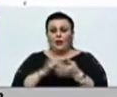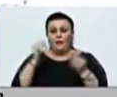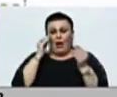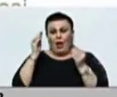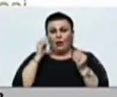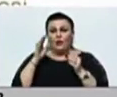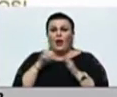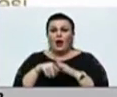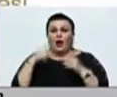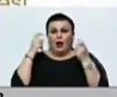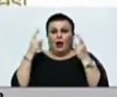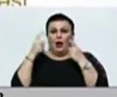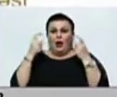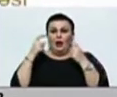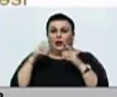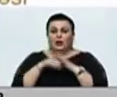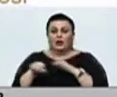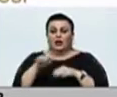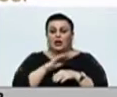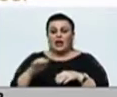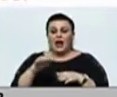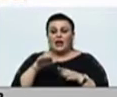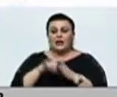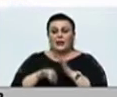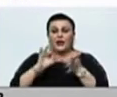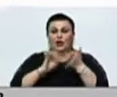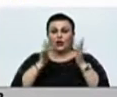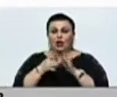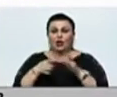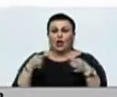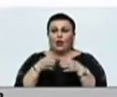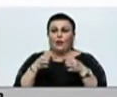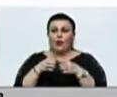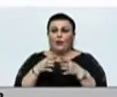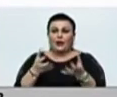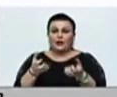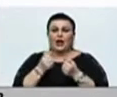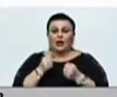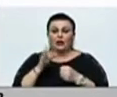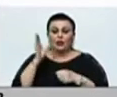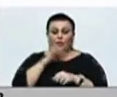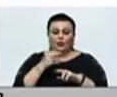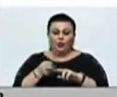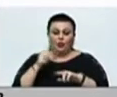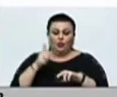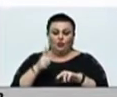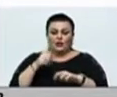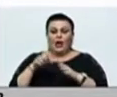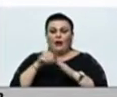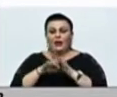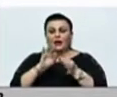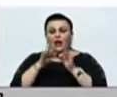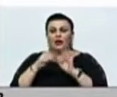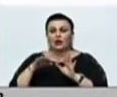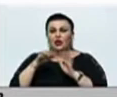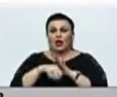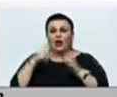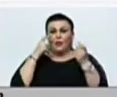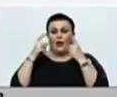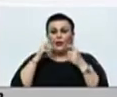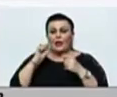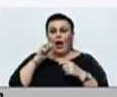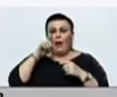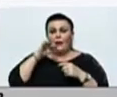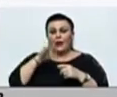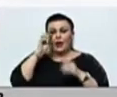məlumatı KOBYA-nın rəsmi internet səhifəsində yaradılmış xüsusi bölmədən əldə etmək mümkündür. Müsabiqənin nəticələri barədə məlumat aprelin